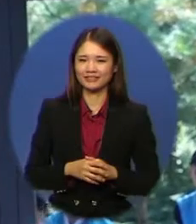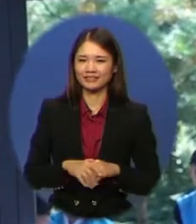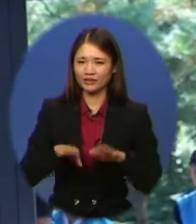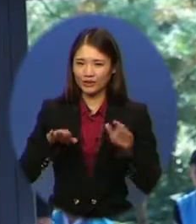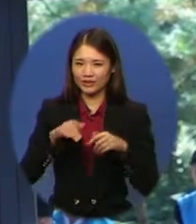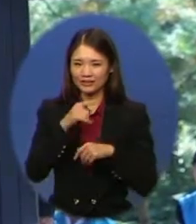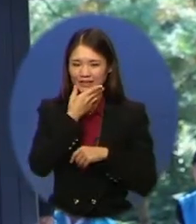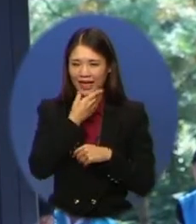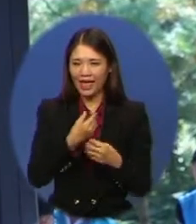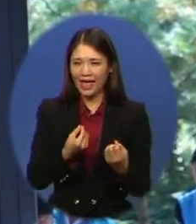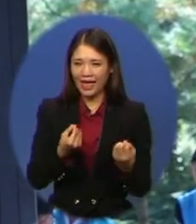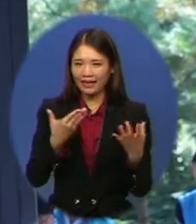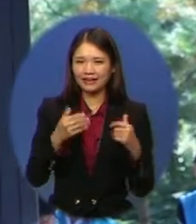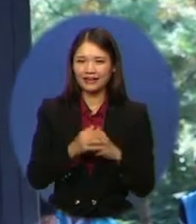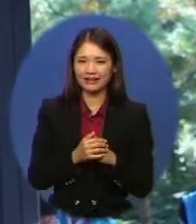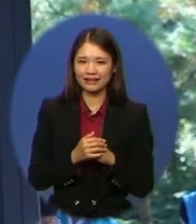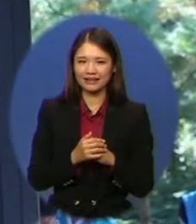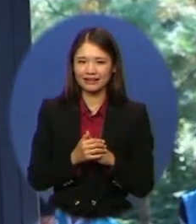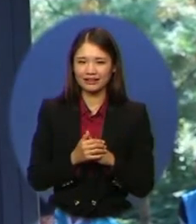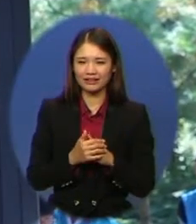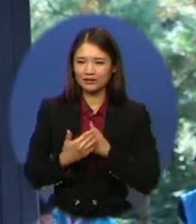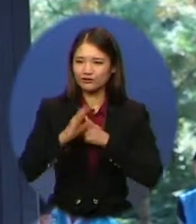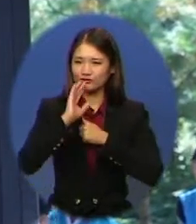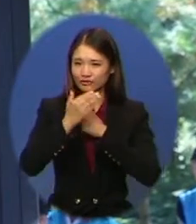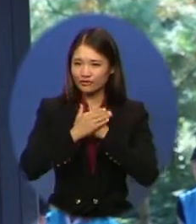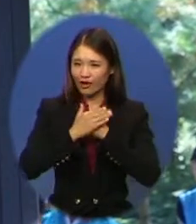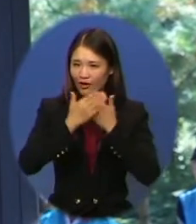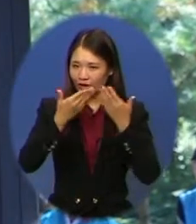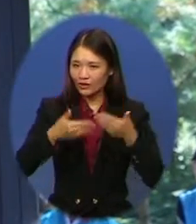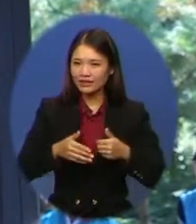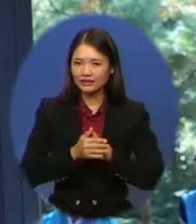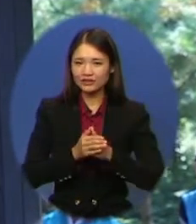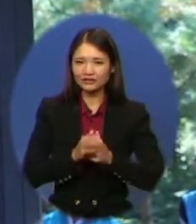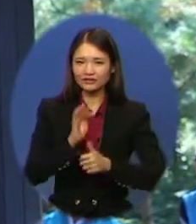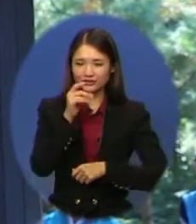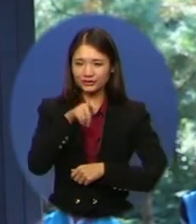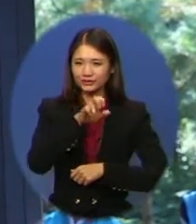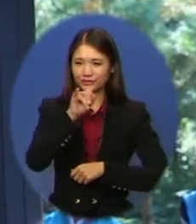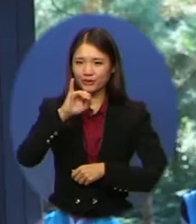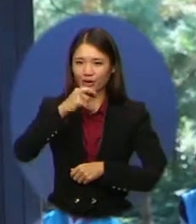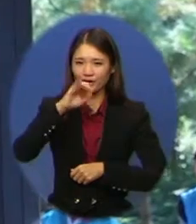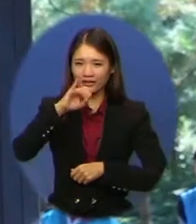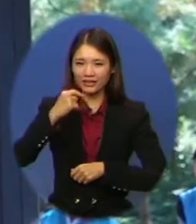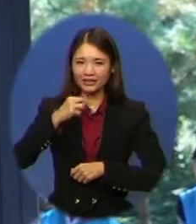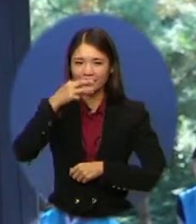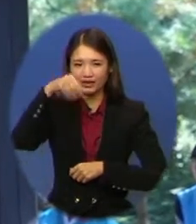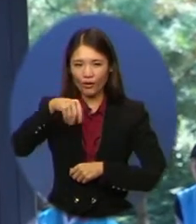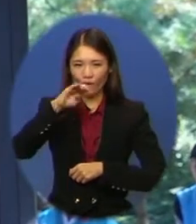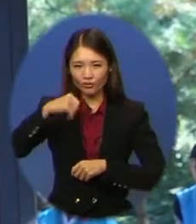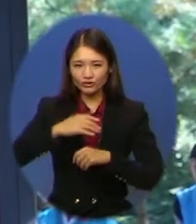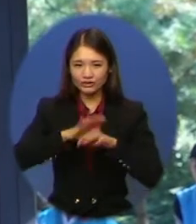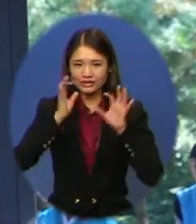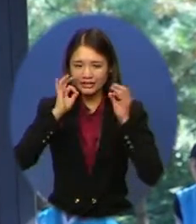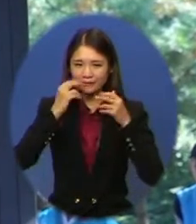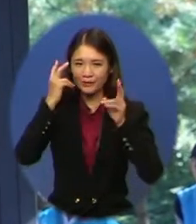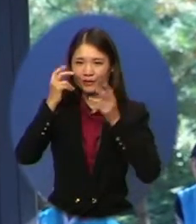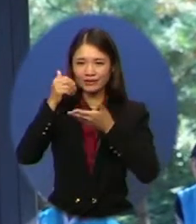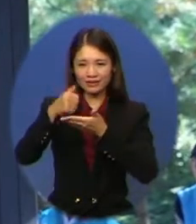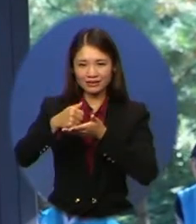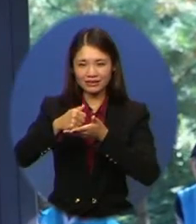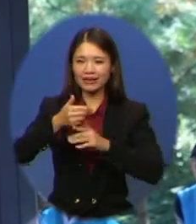이 행사를 후원해 주시는 휴먼 인 러브 김용우 이사장님 감사드립니다.